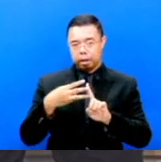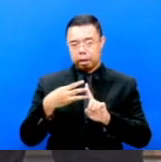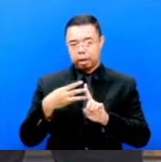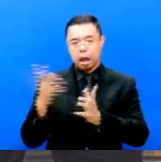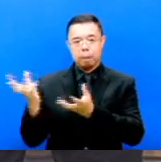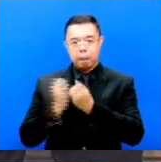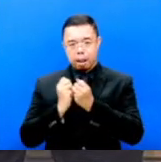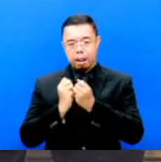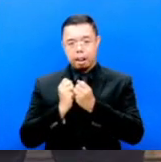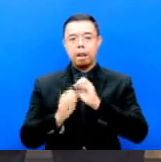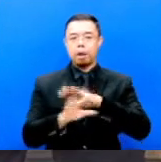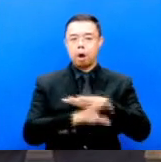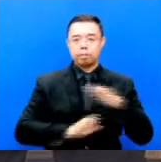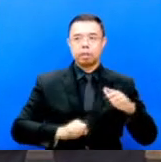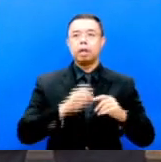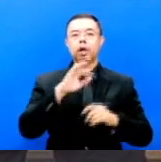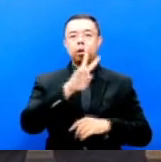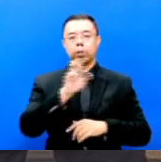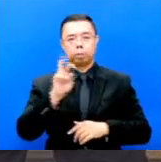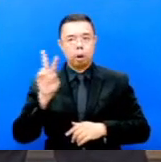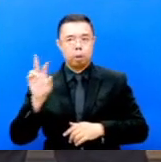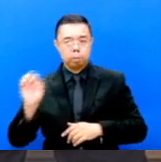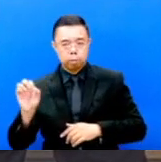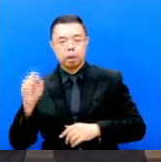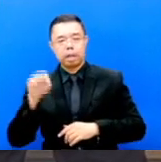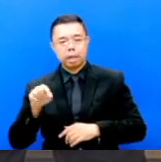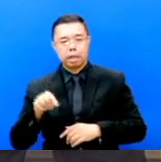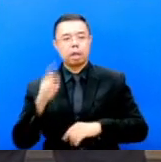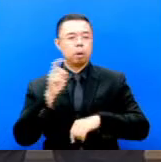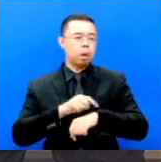BNPB tahun 2020 jadi ini di masa ee